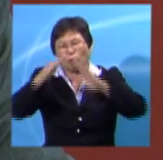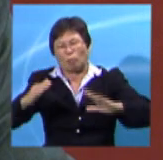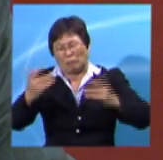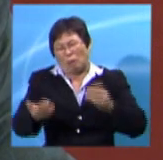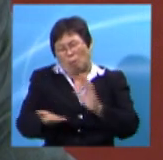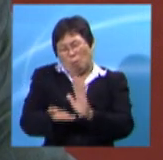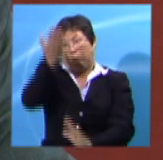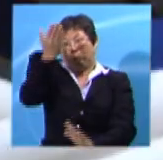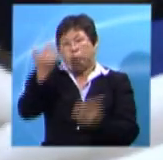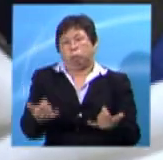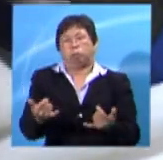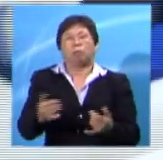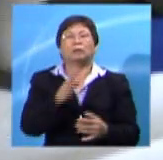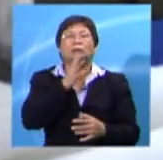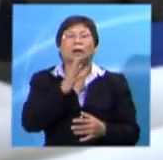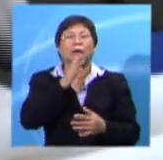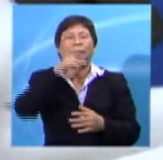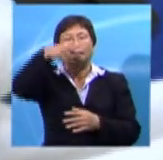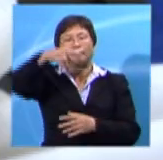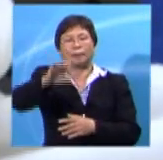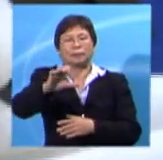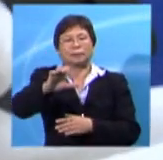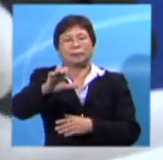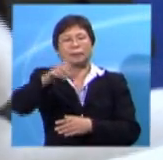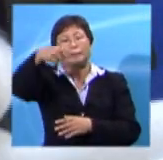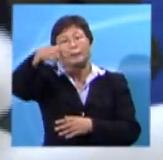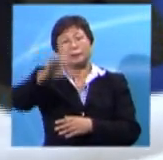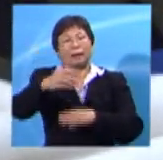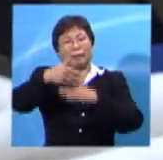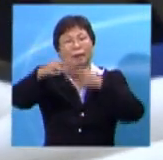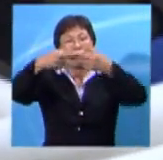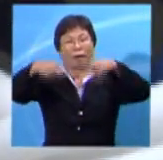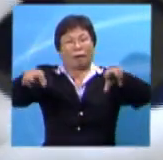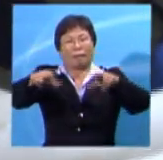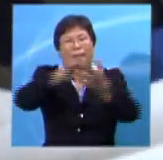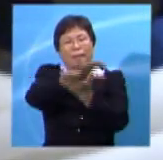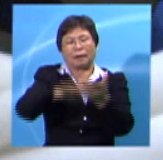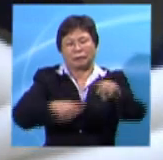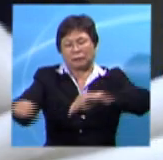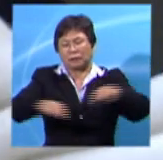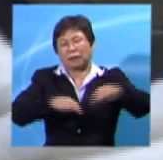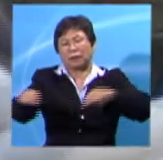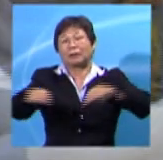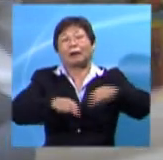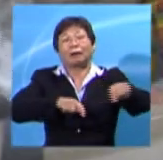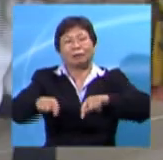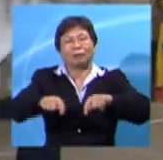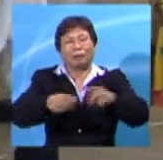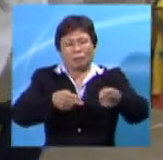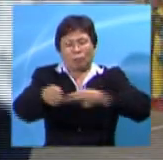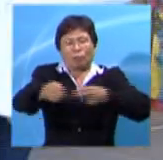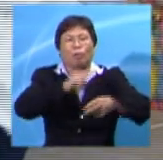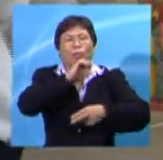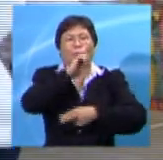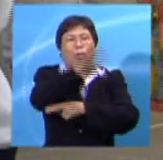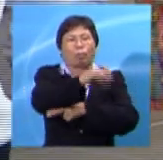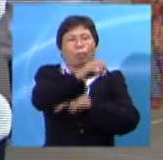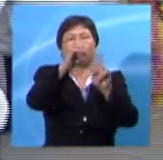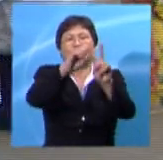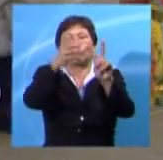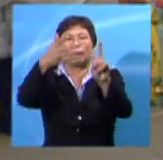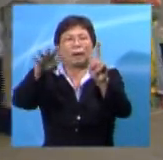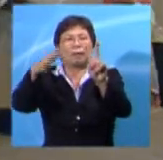sekarang ini beliau bercakap dalam sidang media selepas melancarkan pelan tindakan komprehifengurusan sisjal